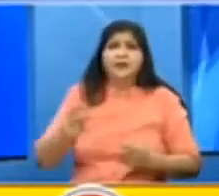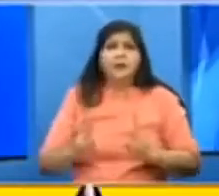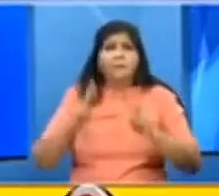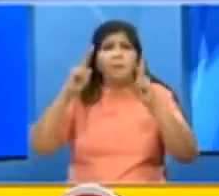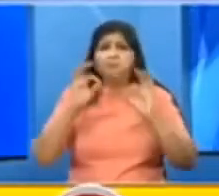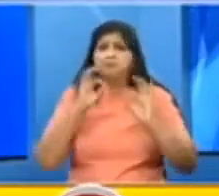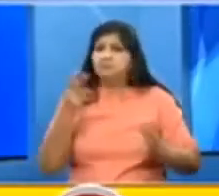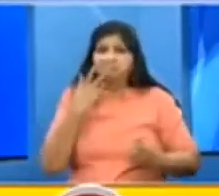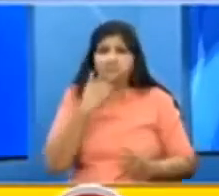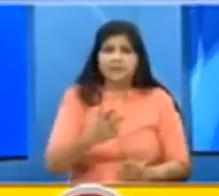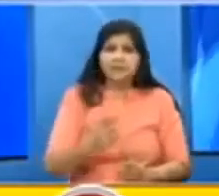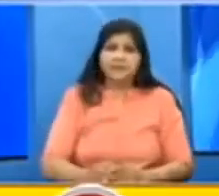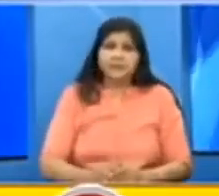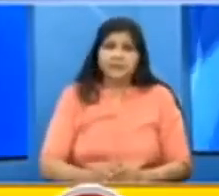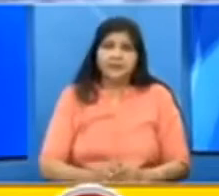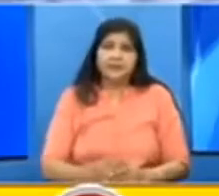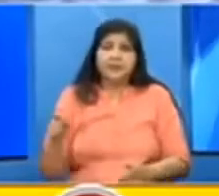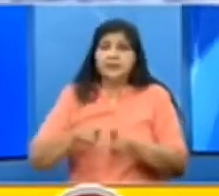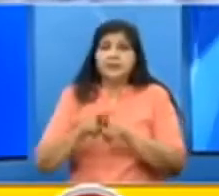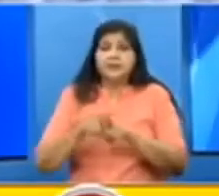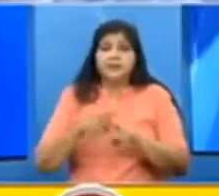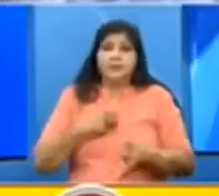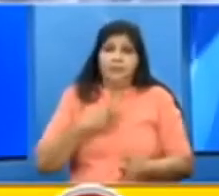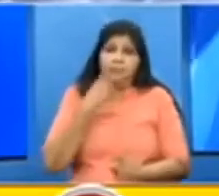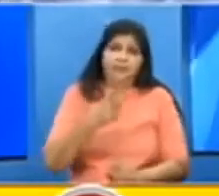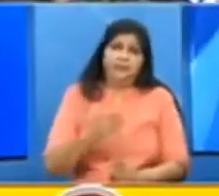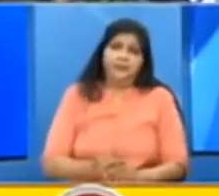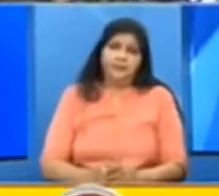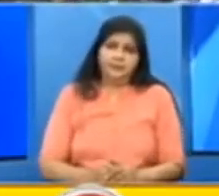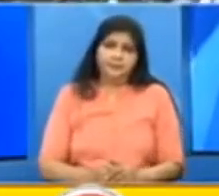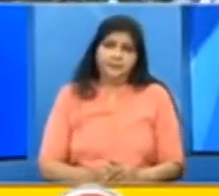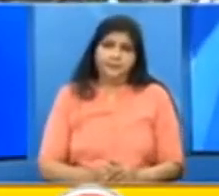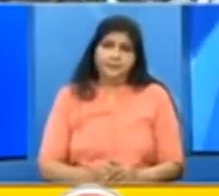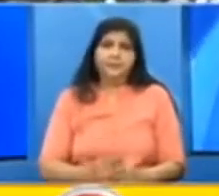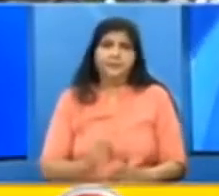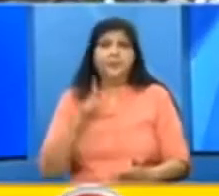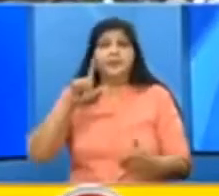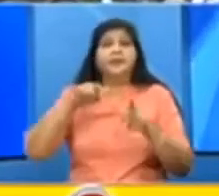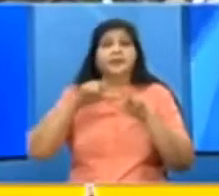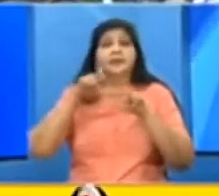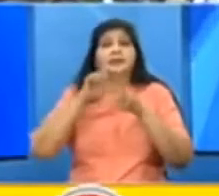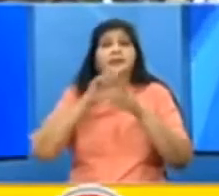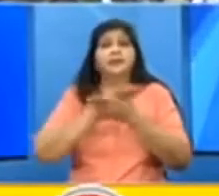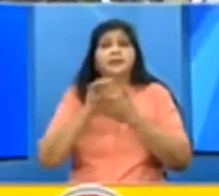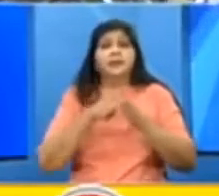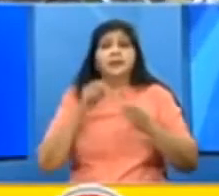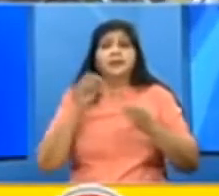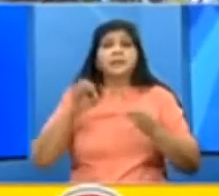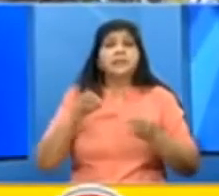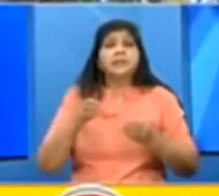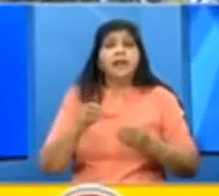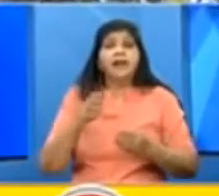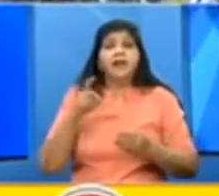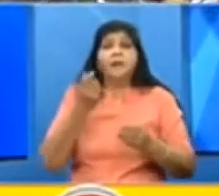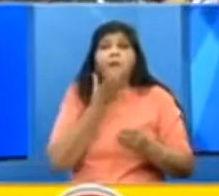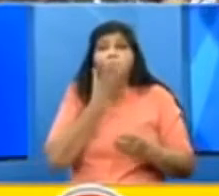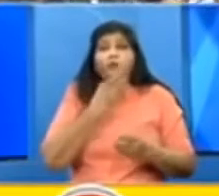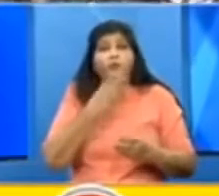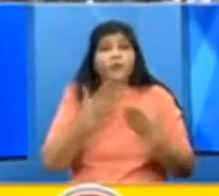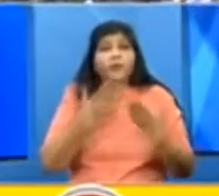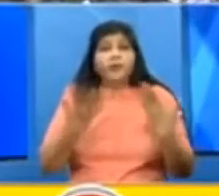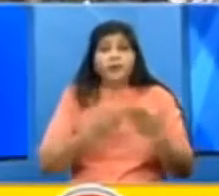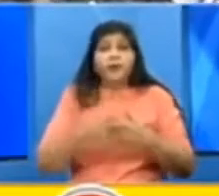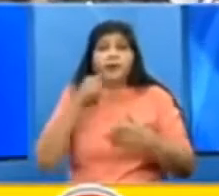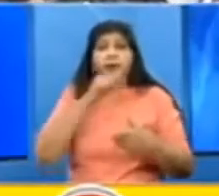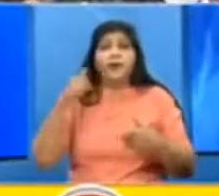भी नजर ना आए, ये सब हमारे सामने आ जाता है। लद्दाख में एक विशिष्ट फल होता है जिसका